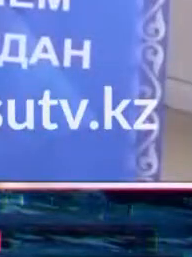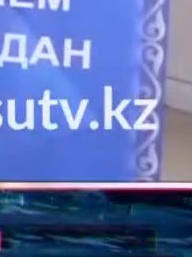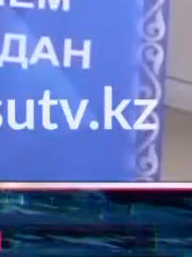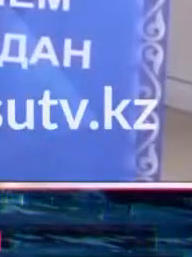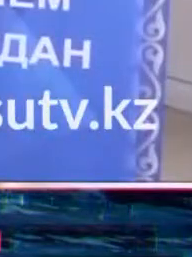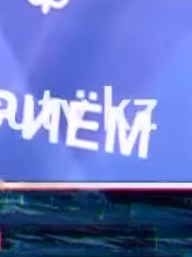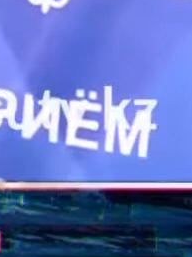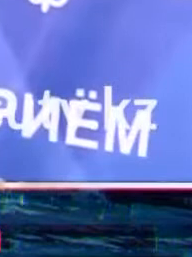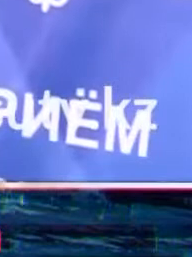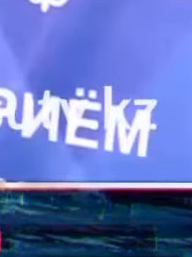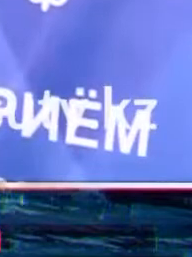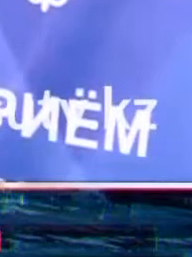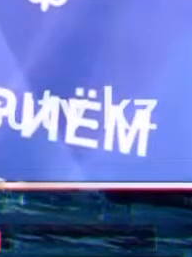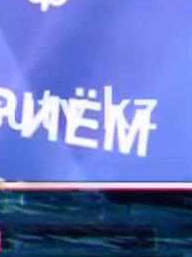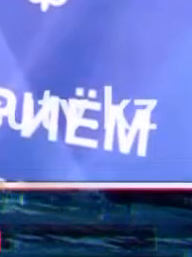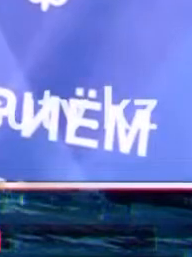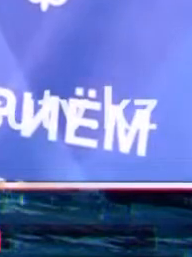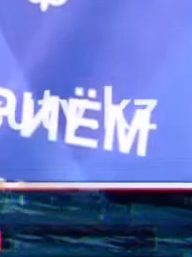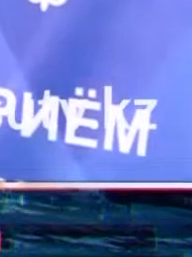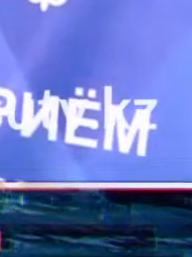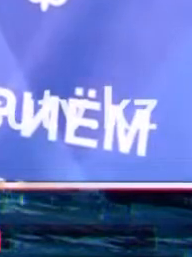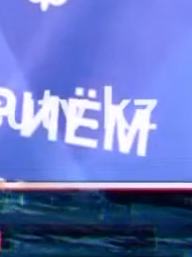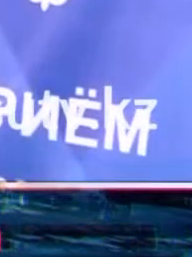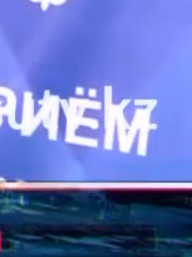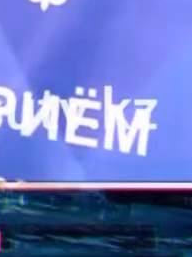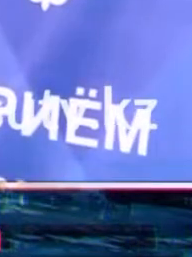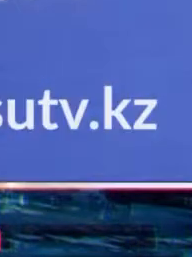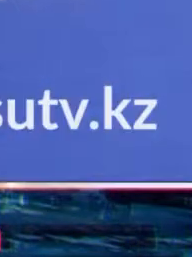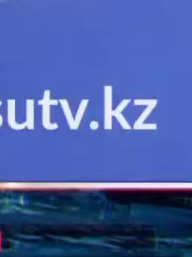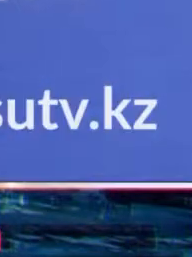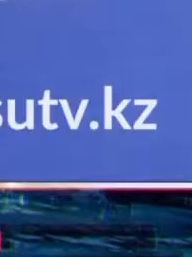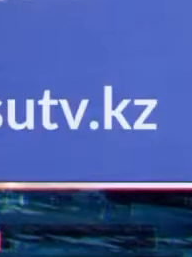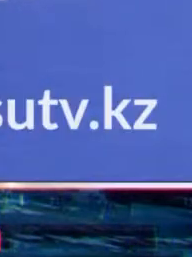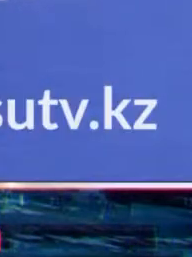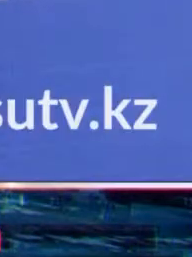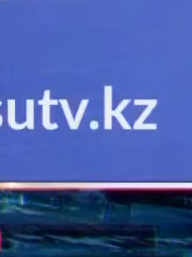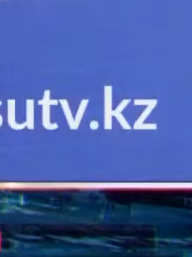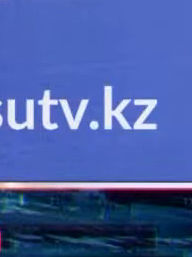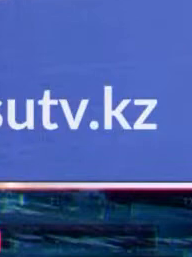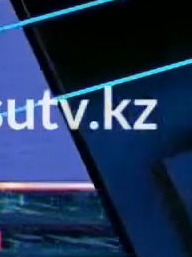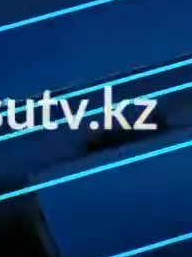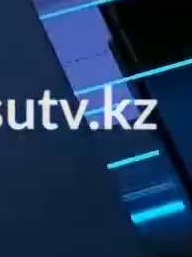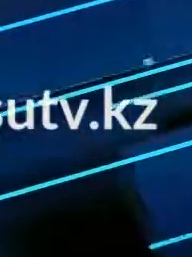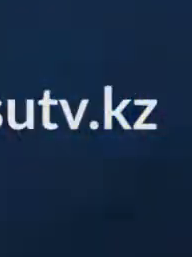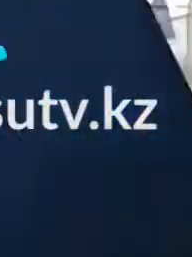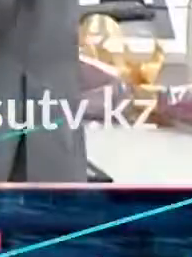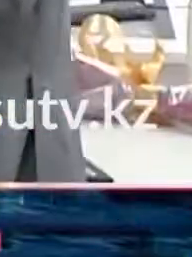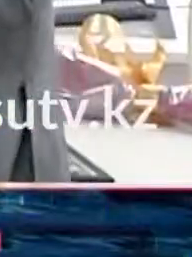Мемлекеттік қызметке халық талабы күшейіп келеді. Сапаға наразы тұрғындардан бұлтыр 119 өтініш түскен.